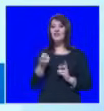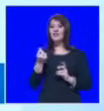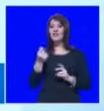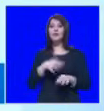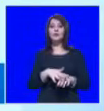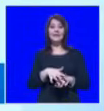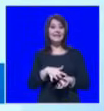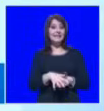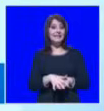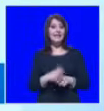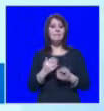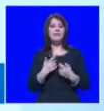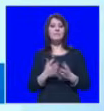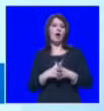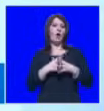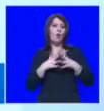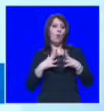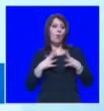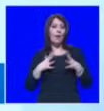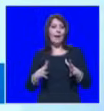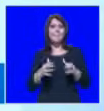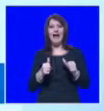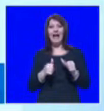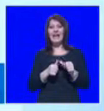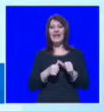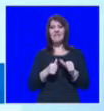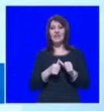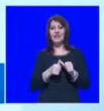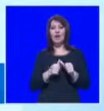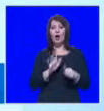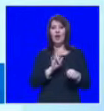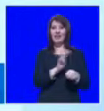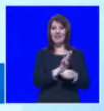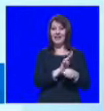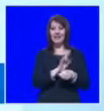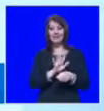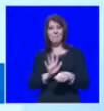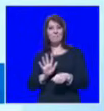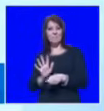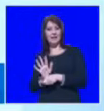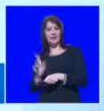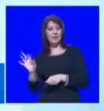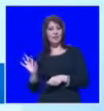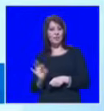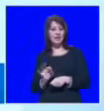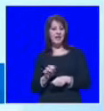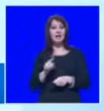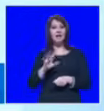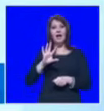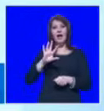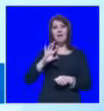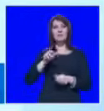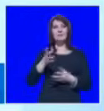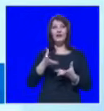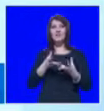финансовата система имаме голяма ликвидност. Увеличението от 12 на 15% отне около 3,3